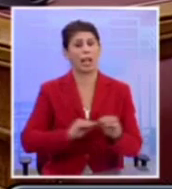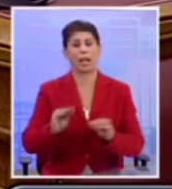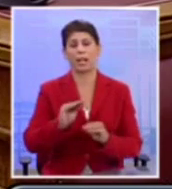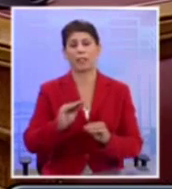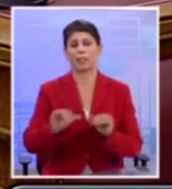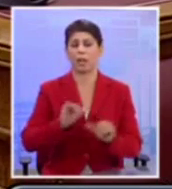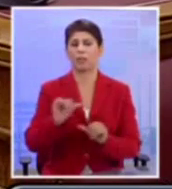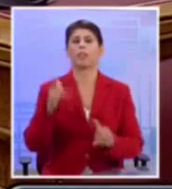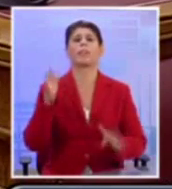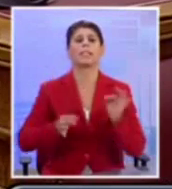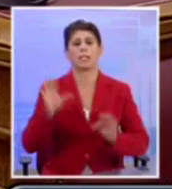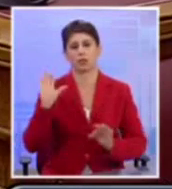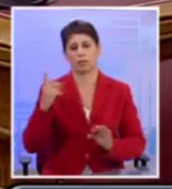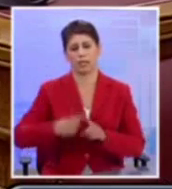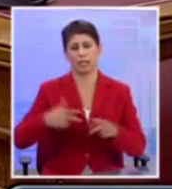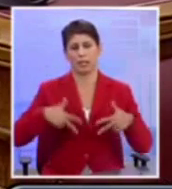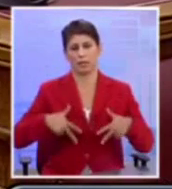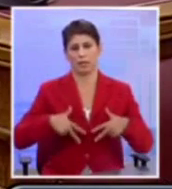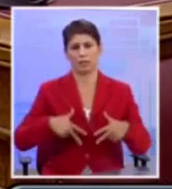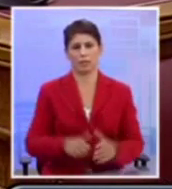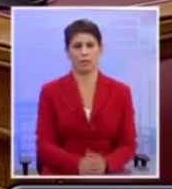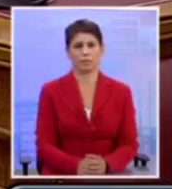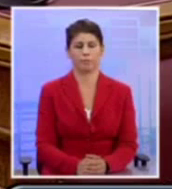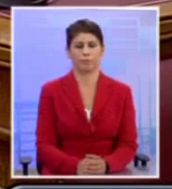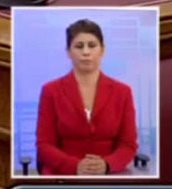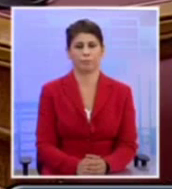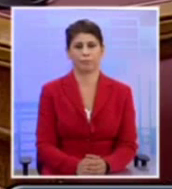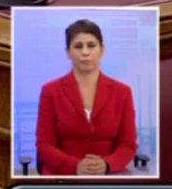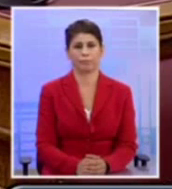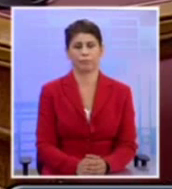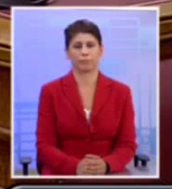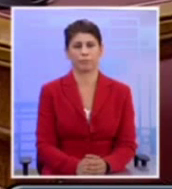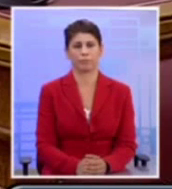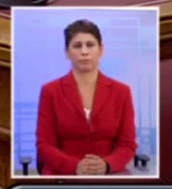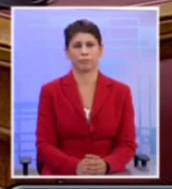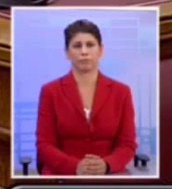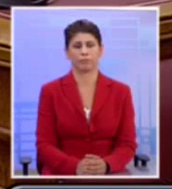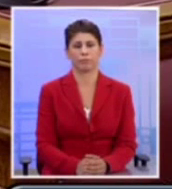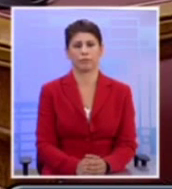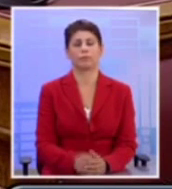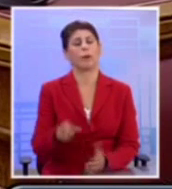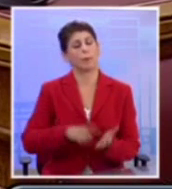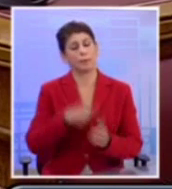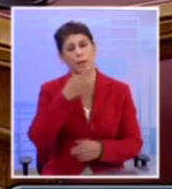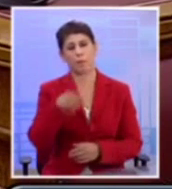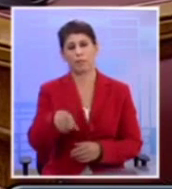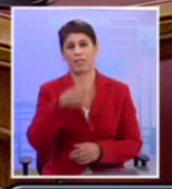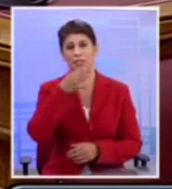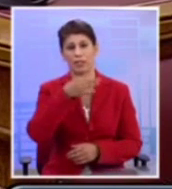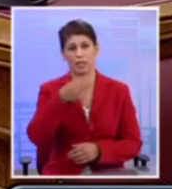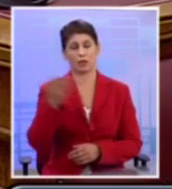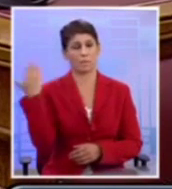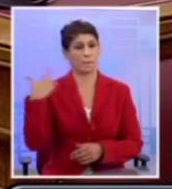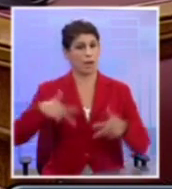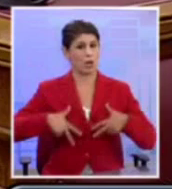the fund». Εδώ θα πρέπει να πούμε ότι ήταν μια δήλωση του πρώην υπουργού, του κ.